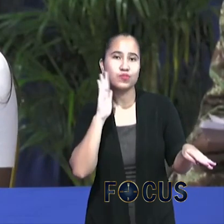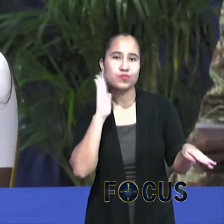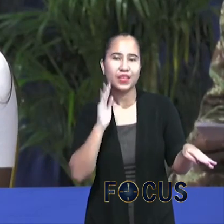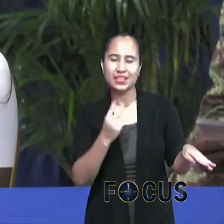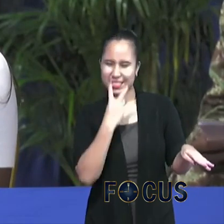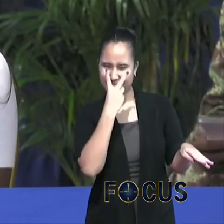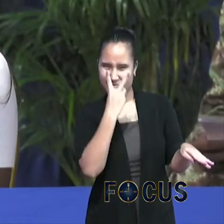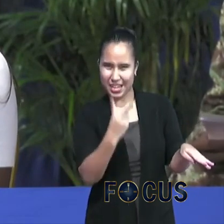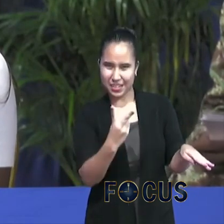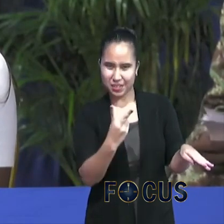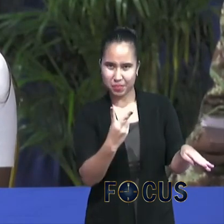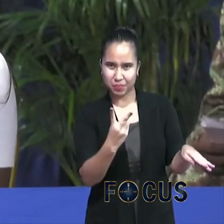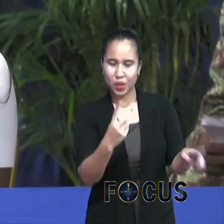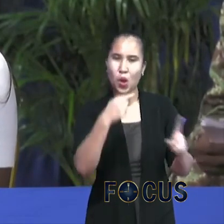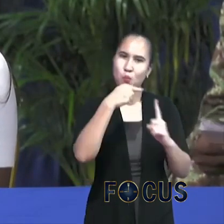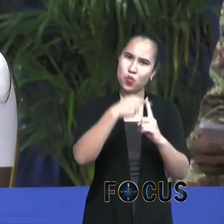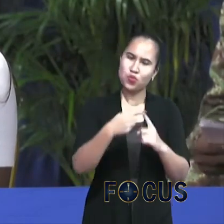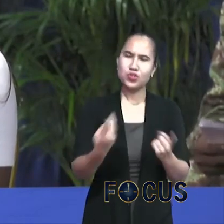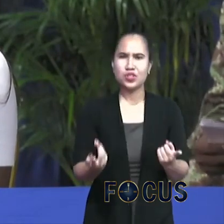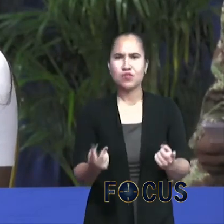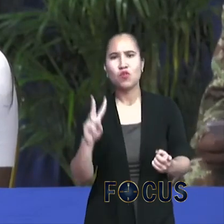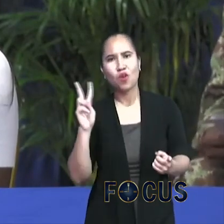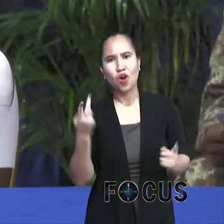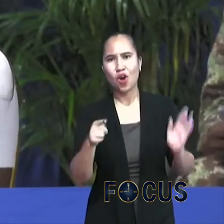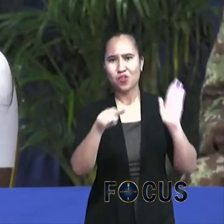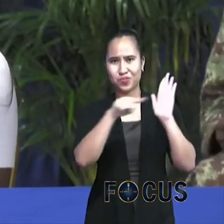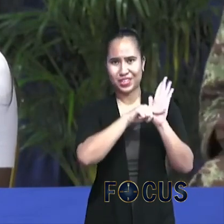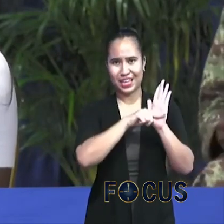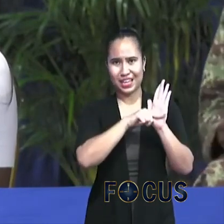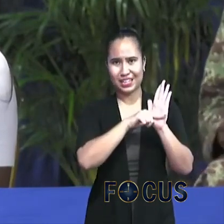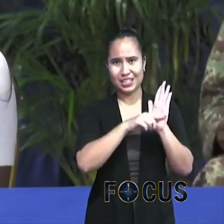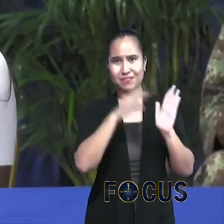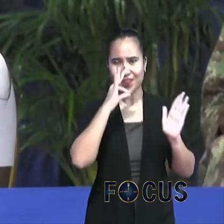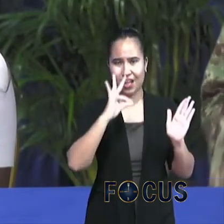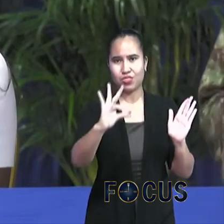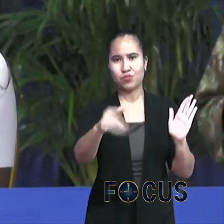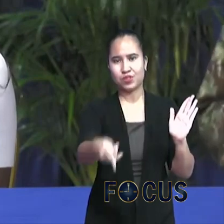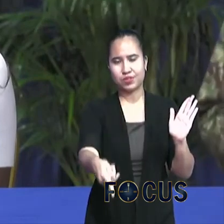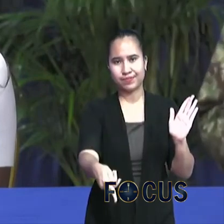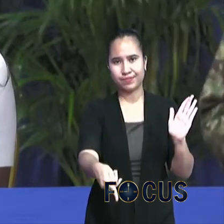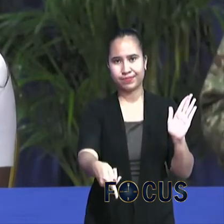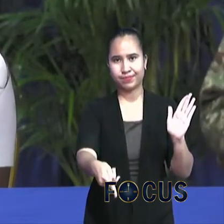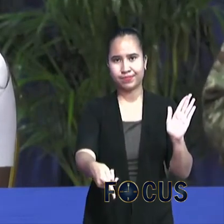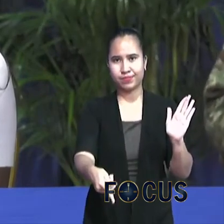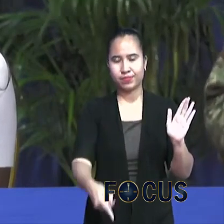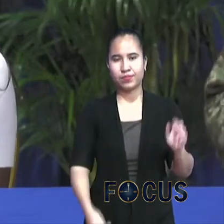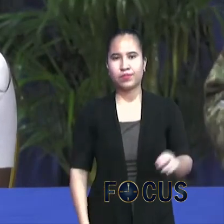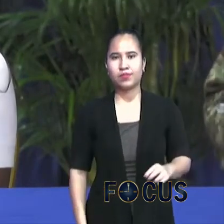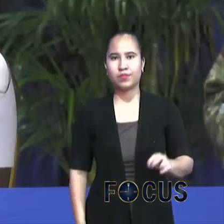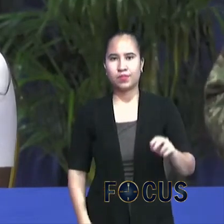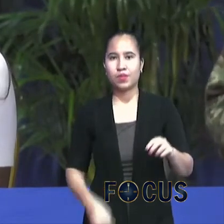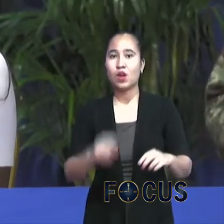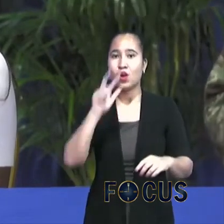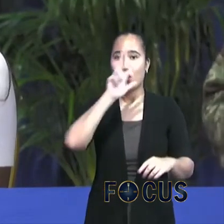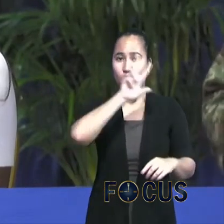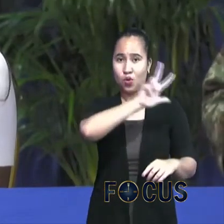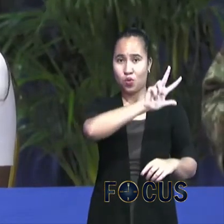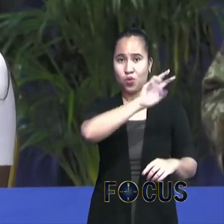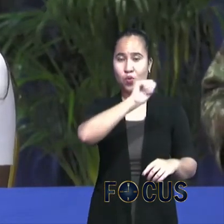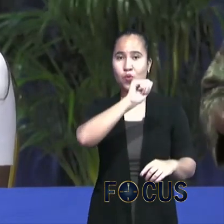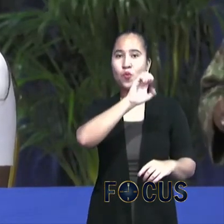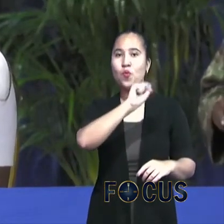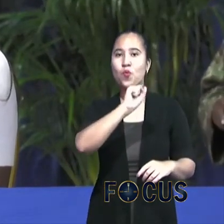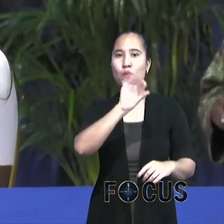dus positief of negatief daarop gereageerd. Dus in het westen is alles tot op dit moment